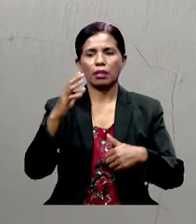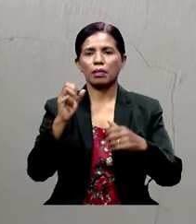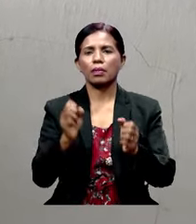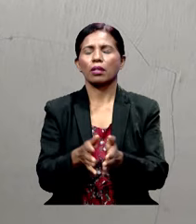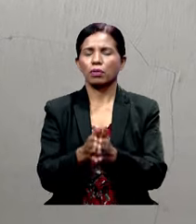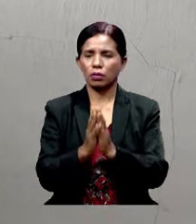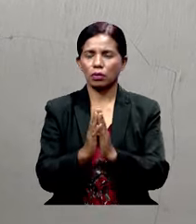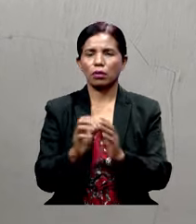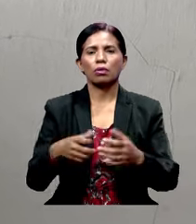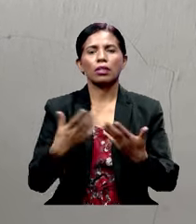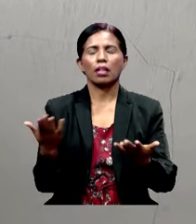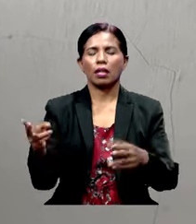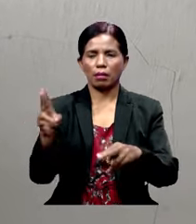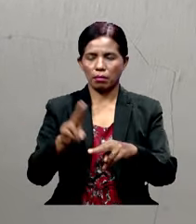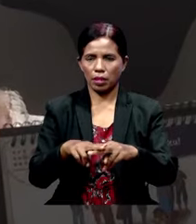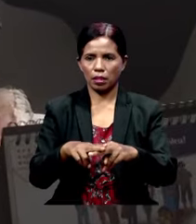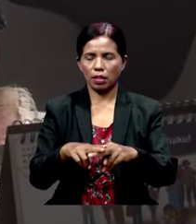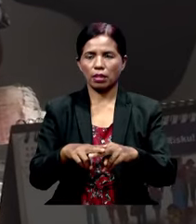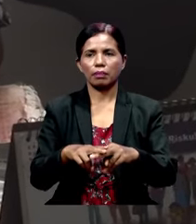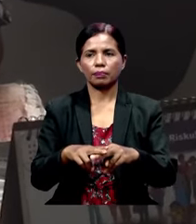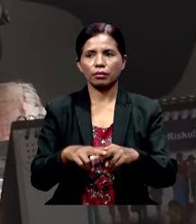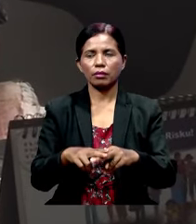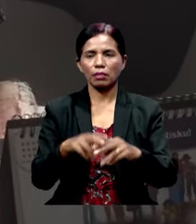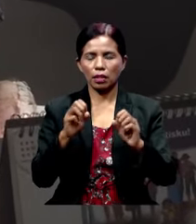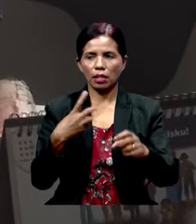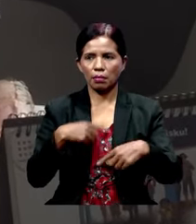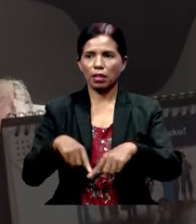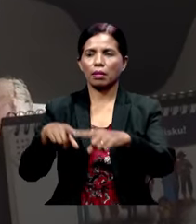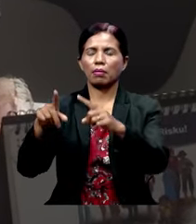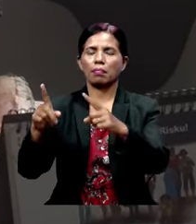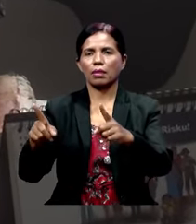mais ou menos amenta ita ne multifunksion para ita lo model tamba ida de.